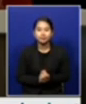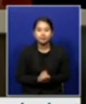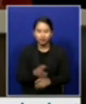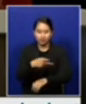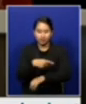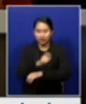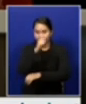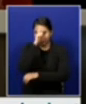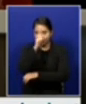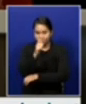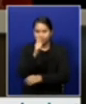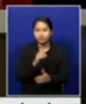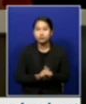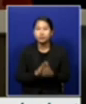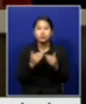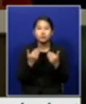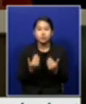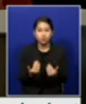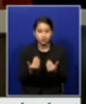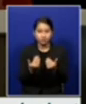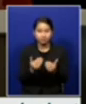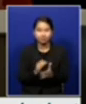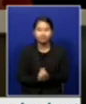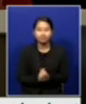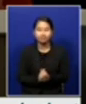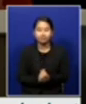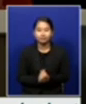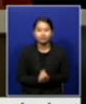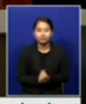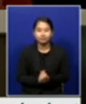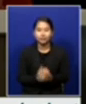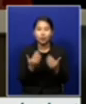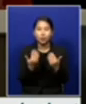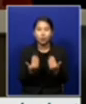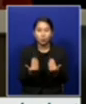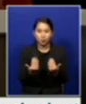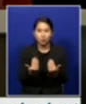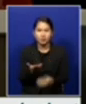พครับวันนี้จะขอให้คิดเห็น